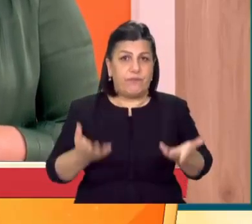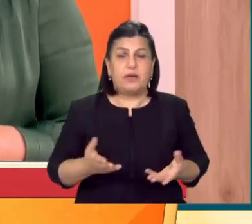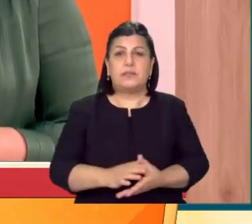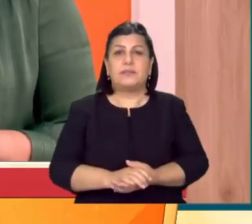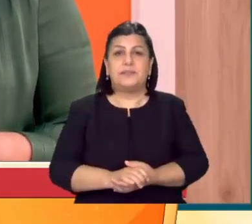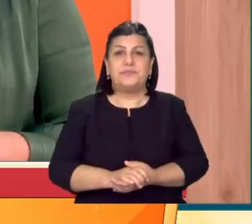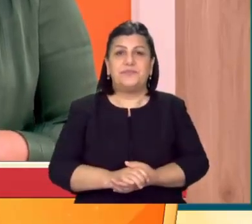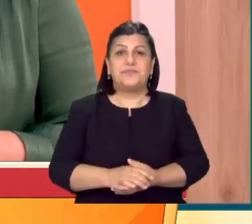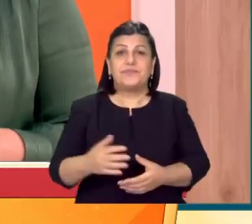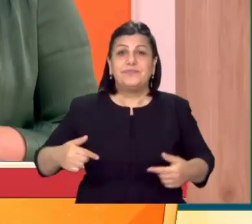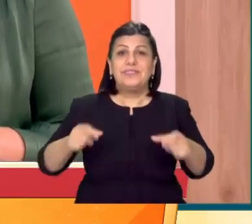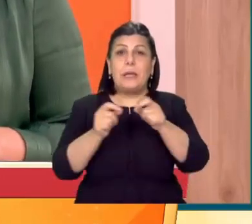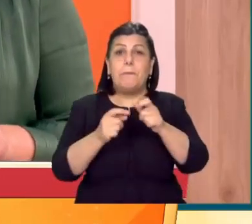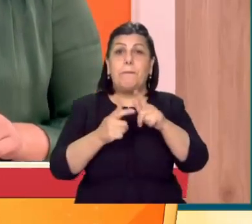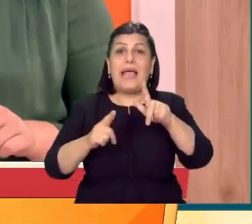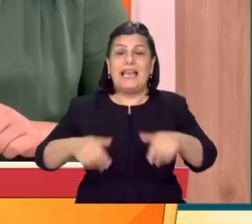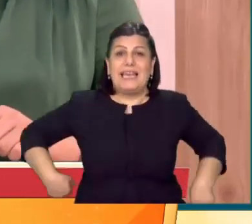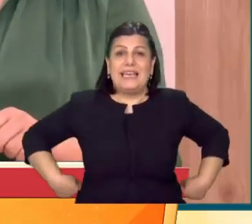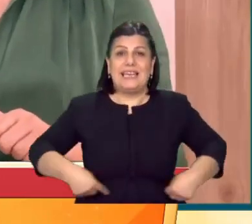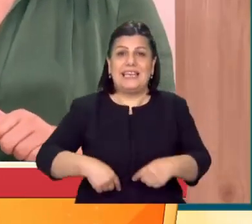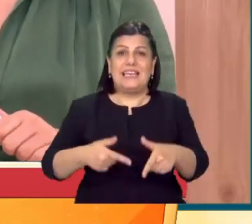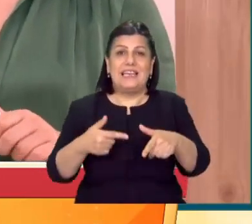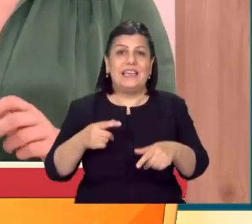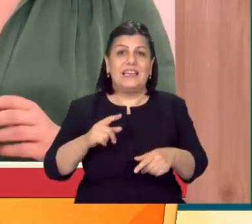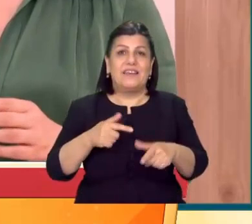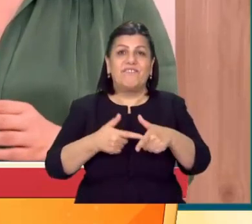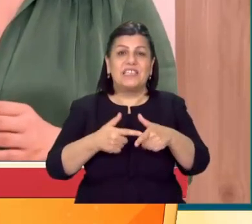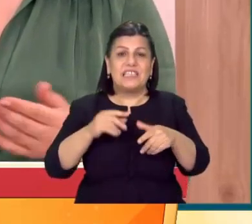şey için, bel fıtığı için işte MR'ı